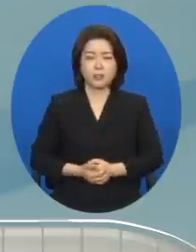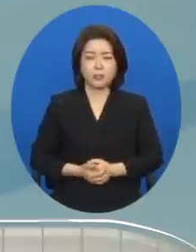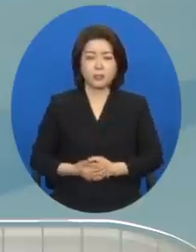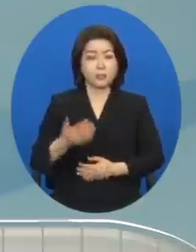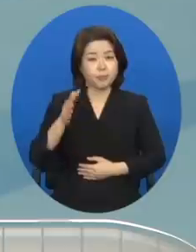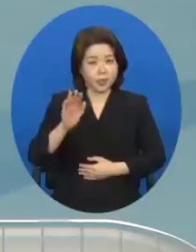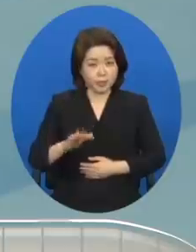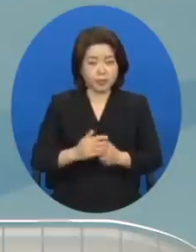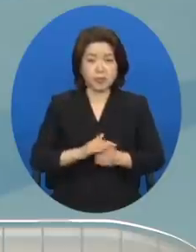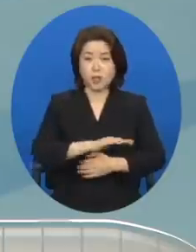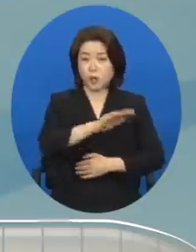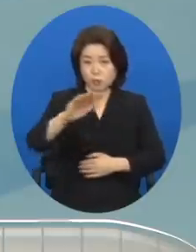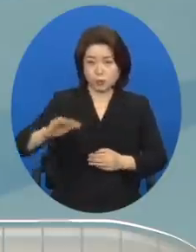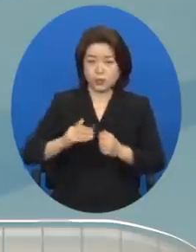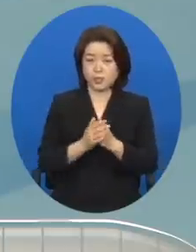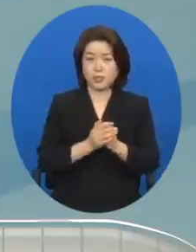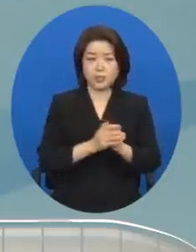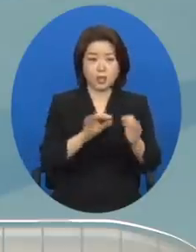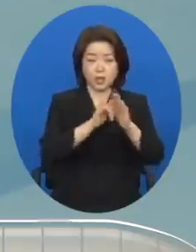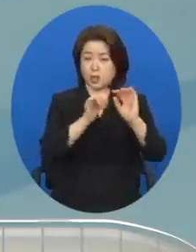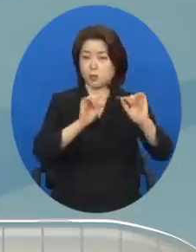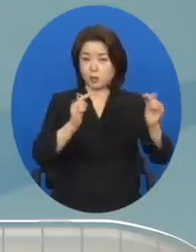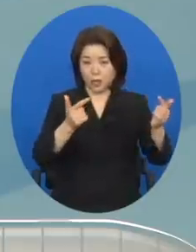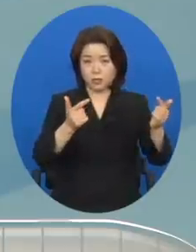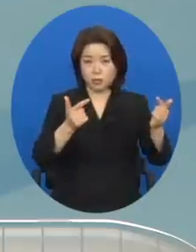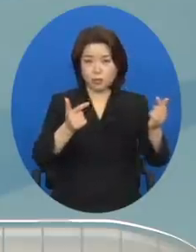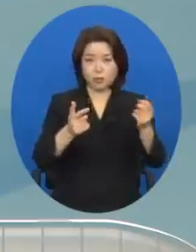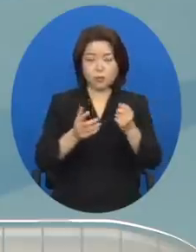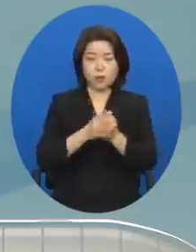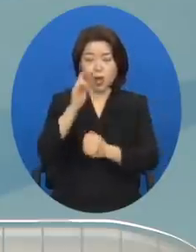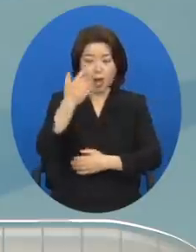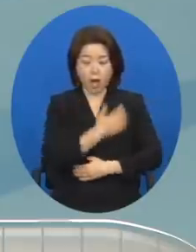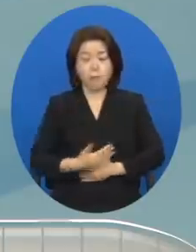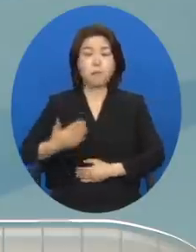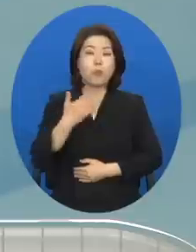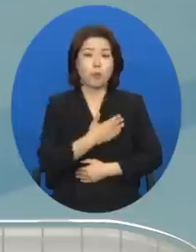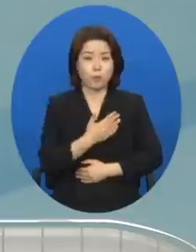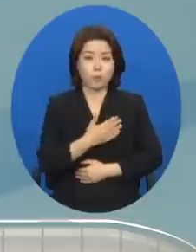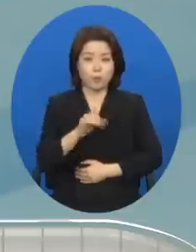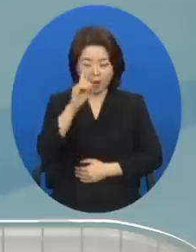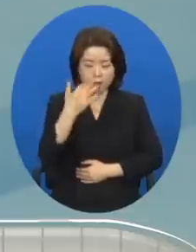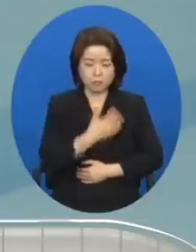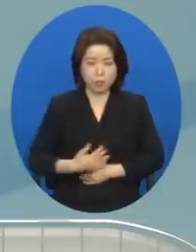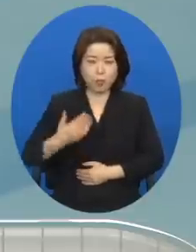그런데 우리는 가족도 아니고 한 몸이라는 거예요. 한 몸.